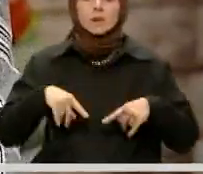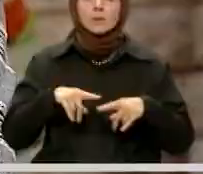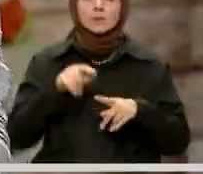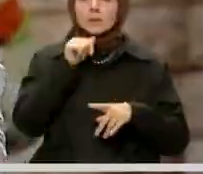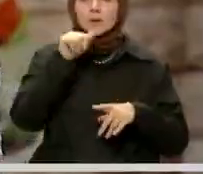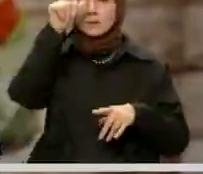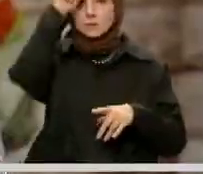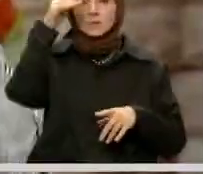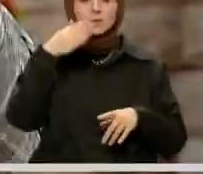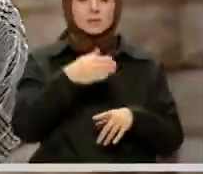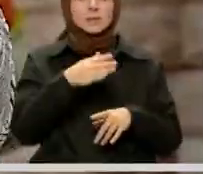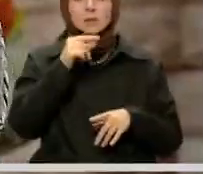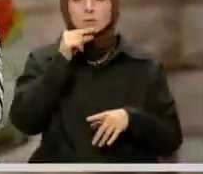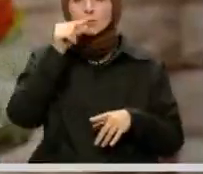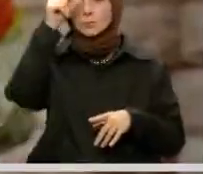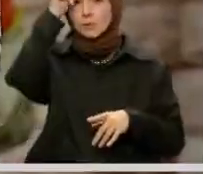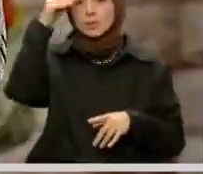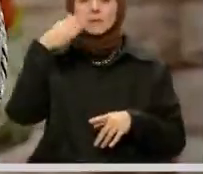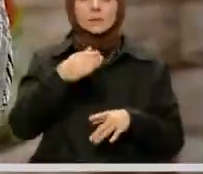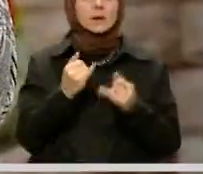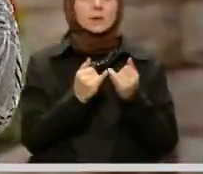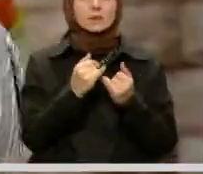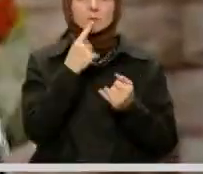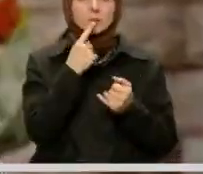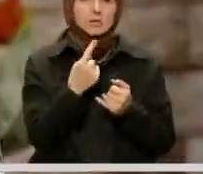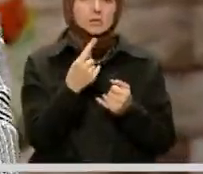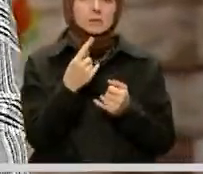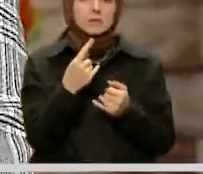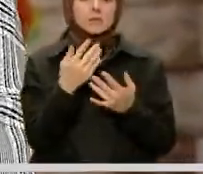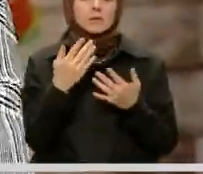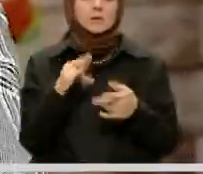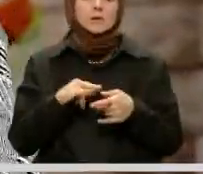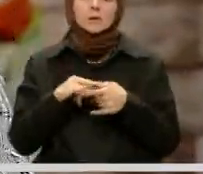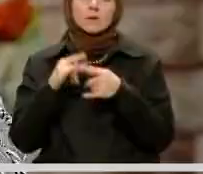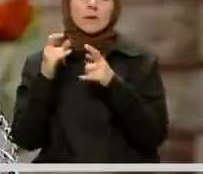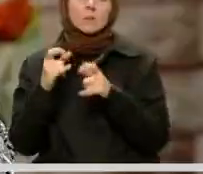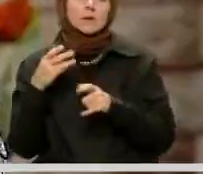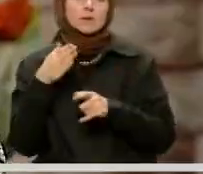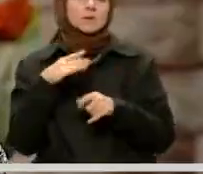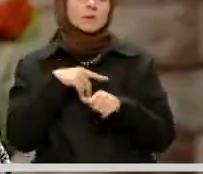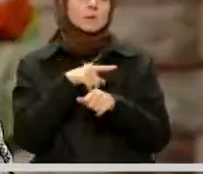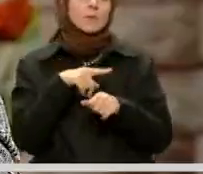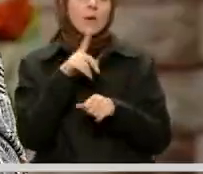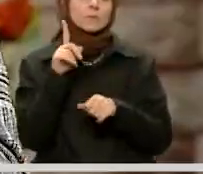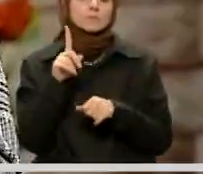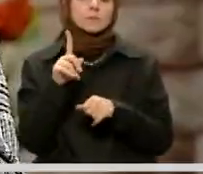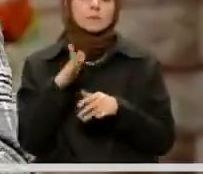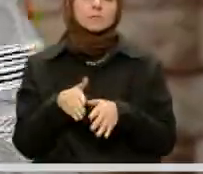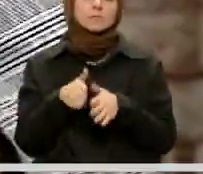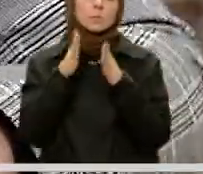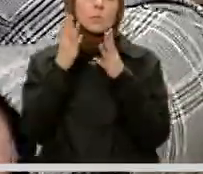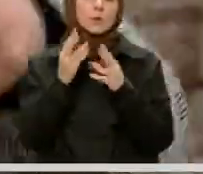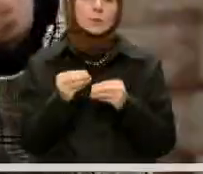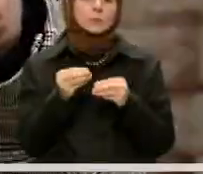giden kardeşlerimize deriz ki Kabe'yi gördüğünüz zaman bir duanız olsun. Hı hı. Neden? Çünkü öyle bir konsantre olmuşsunuzdur